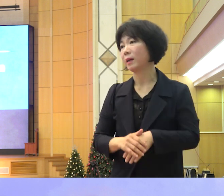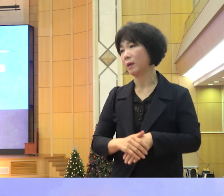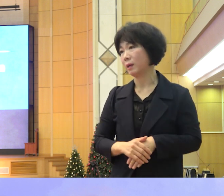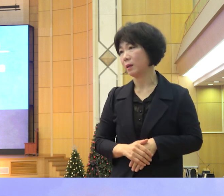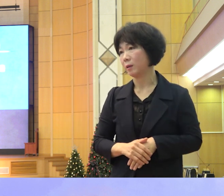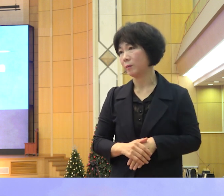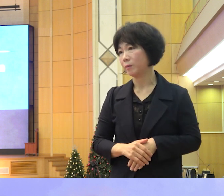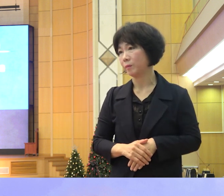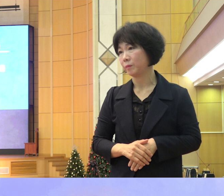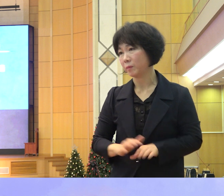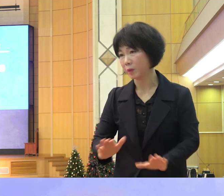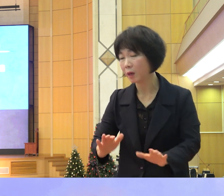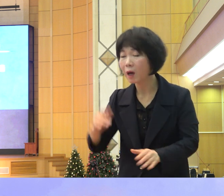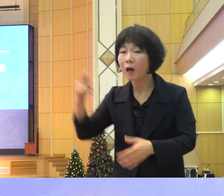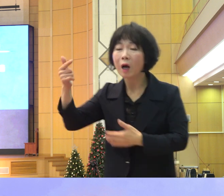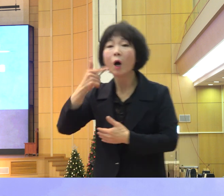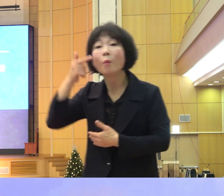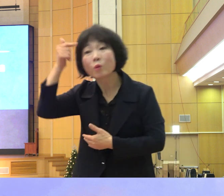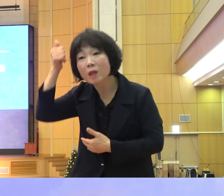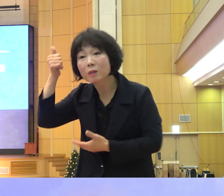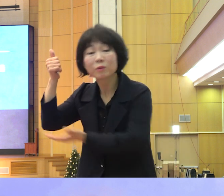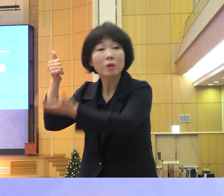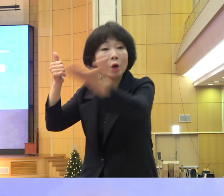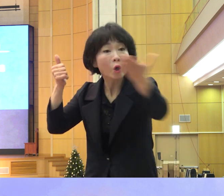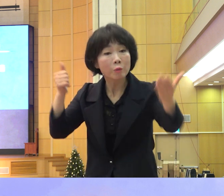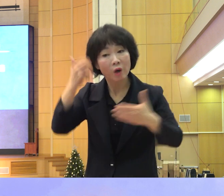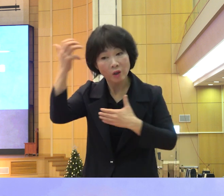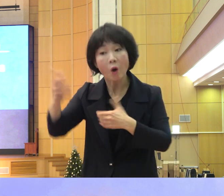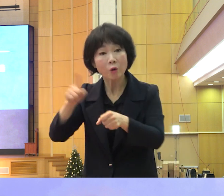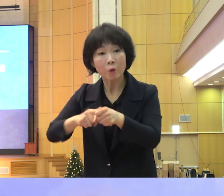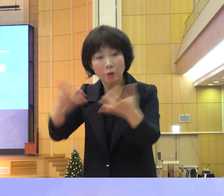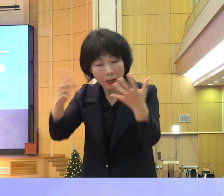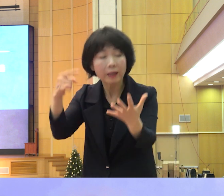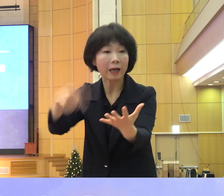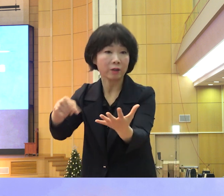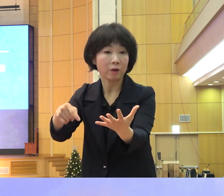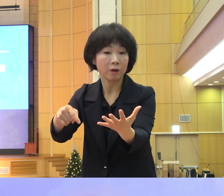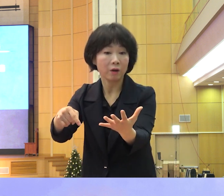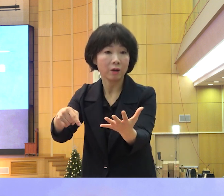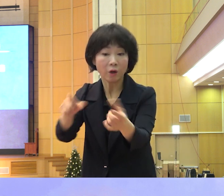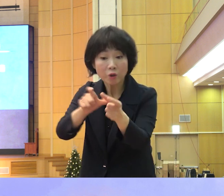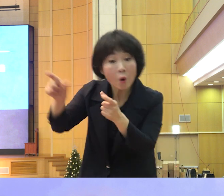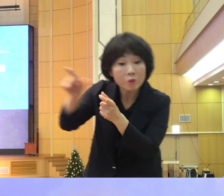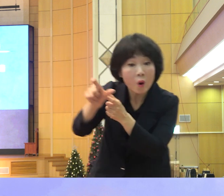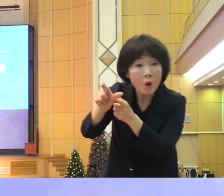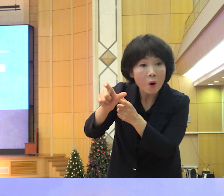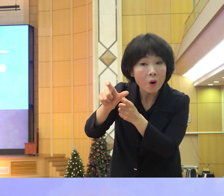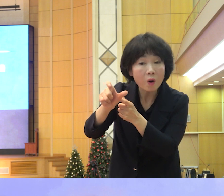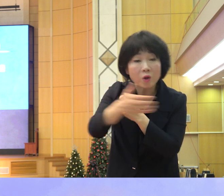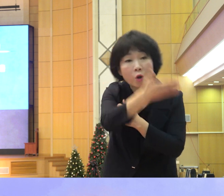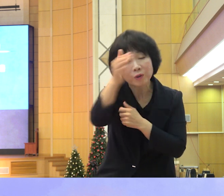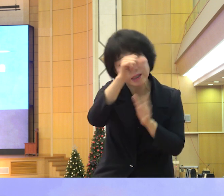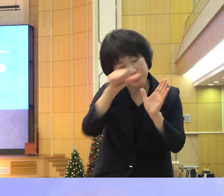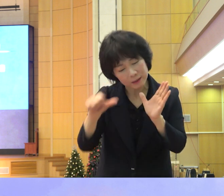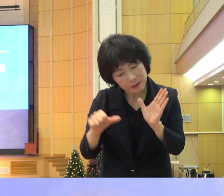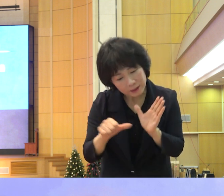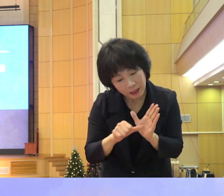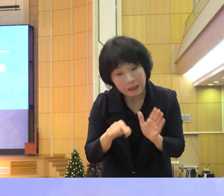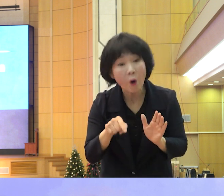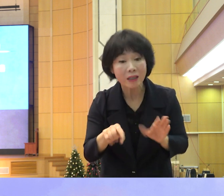여러분들을 지도하는 지도자만이 아니라 목사를 하다 보니까 인생론에